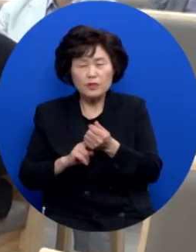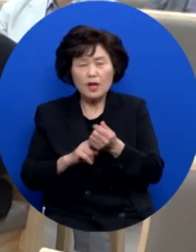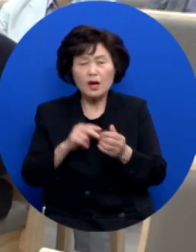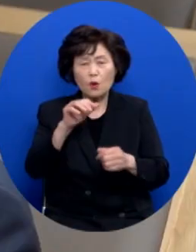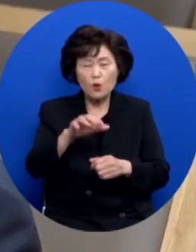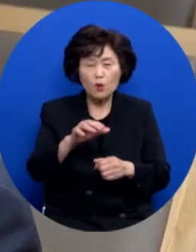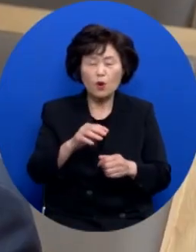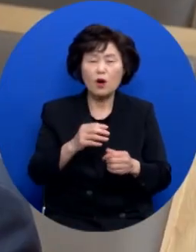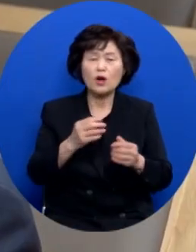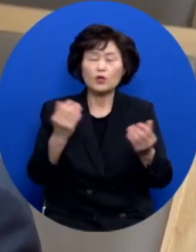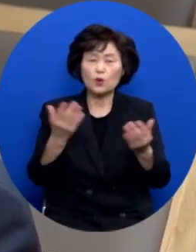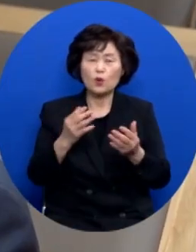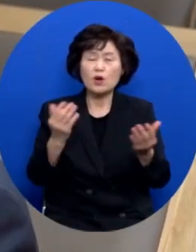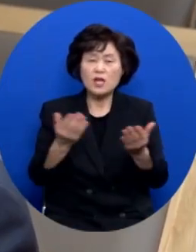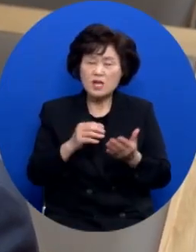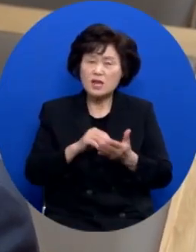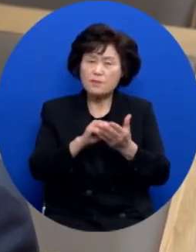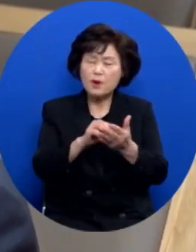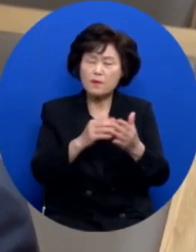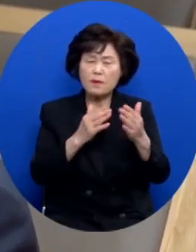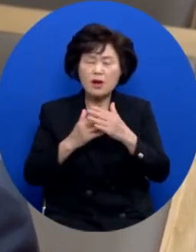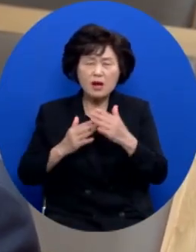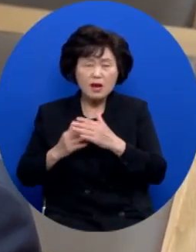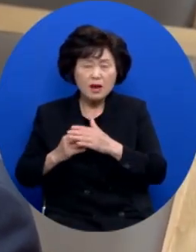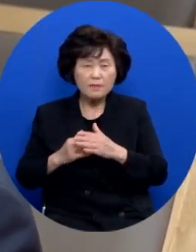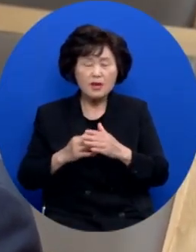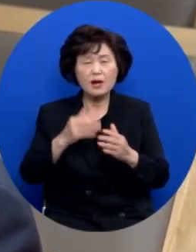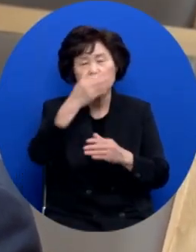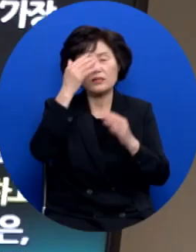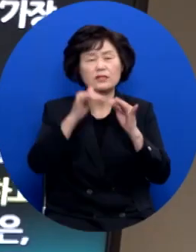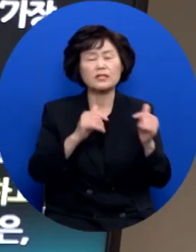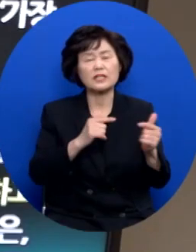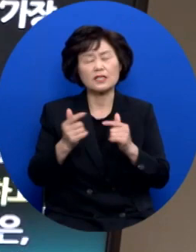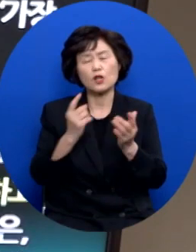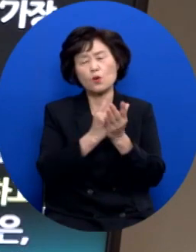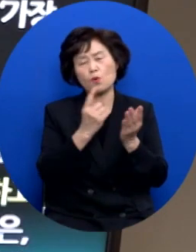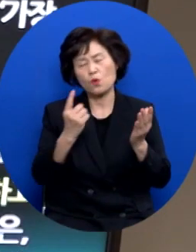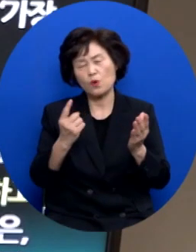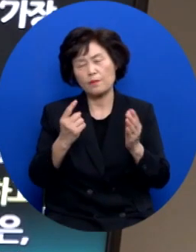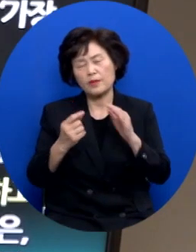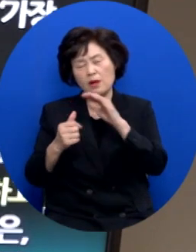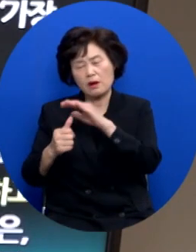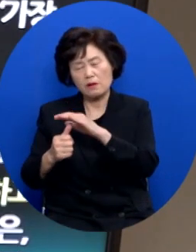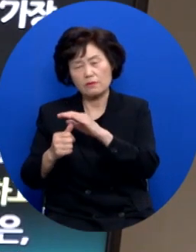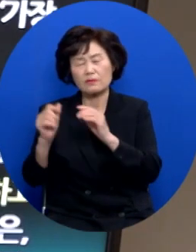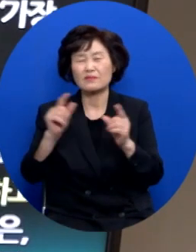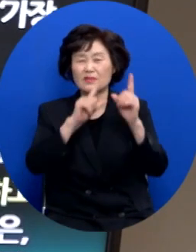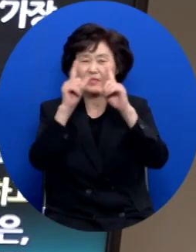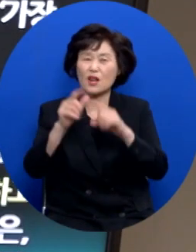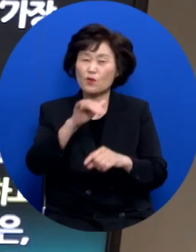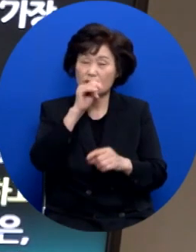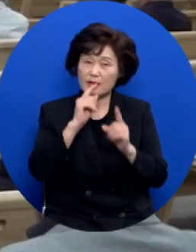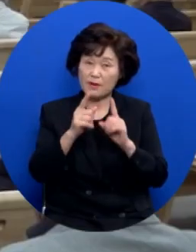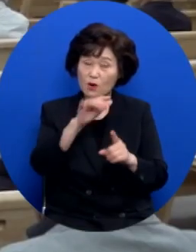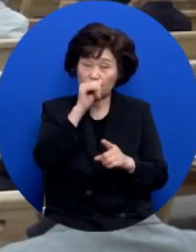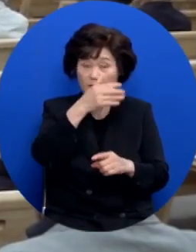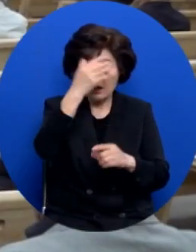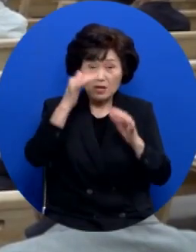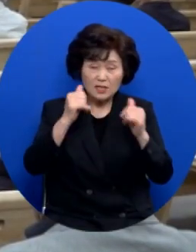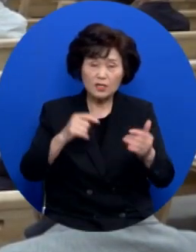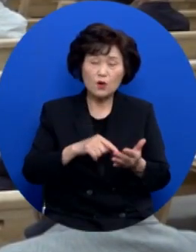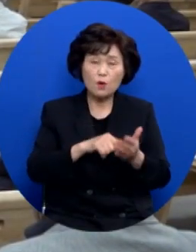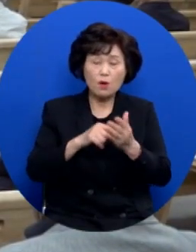팬데믹으로 취업에 실패한 많은 청년들이 고립된 은둔의 삶을 살고 있다고 지적했습니다. 곽 대표는 청년